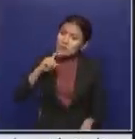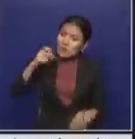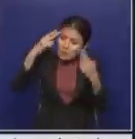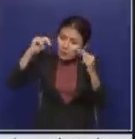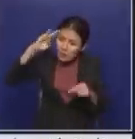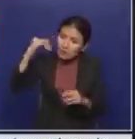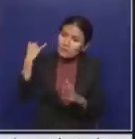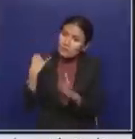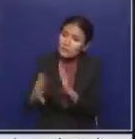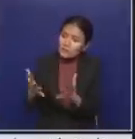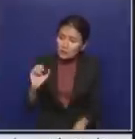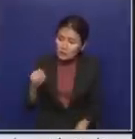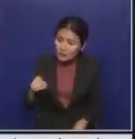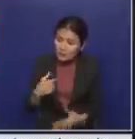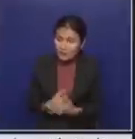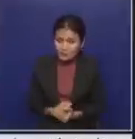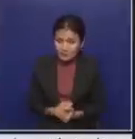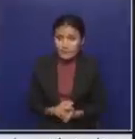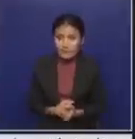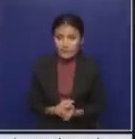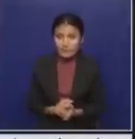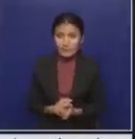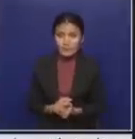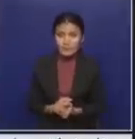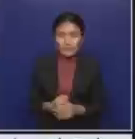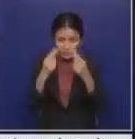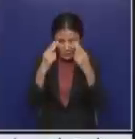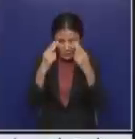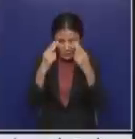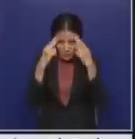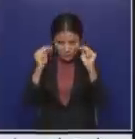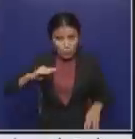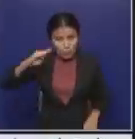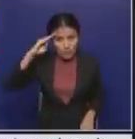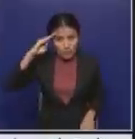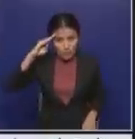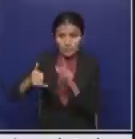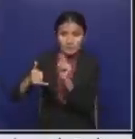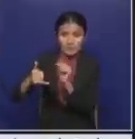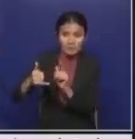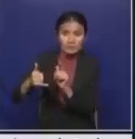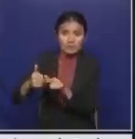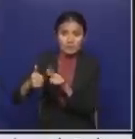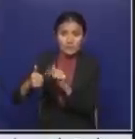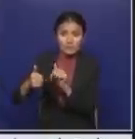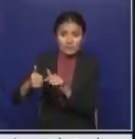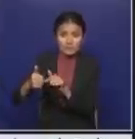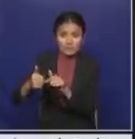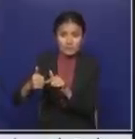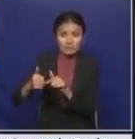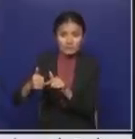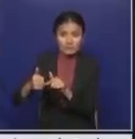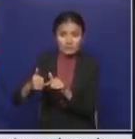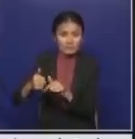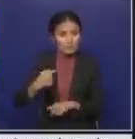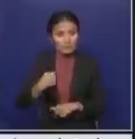อะไรเลยนะฮะ 6-7ปีที่ผ่านมันเมื่อนายกรัฐมนตรีที่เป็นตัวหลักเป็นแกนกลางของปัญหากับยืนกราน